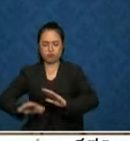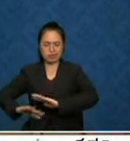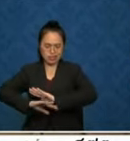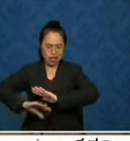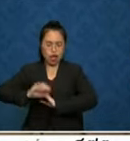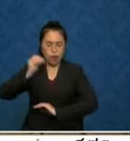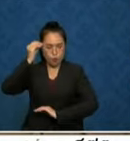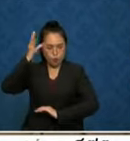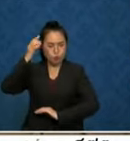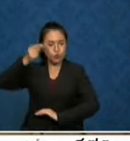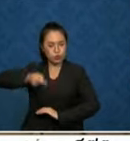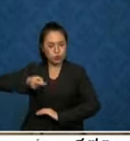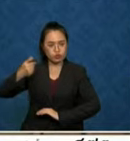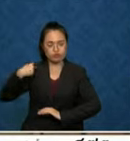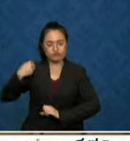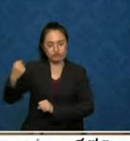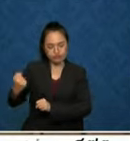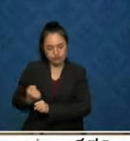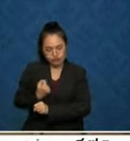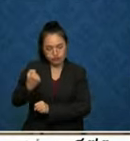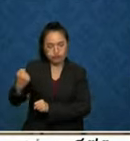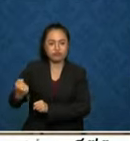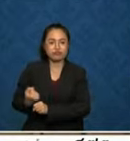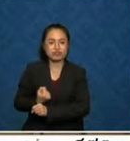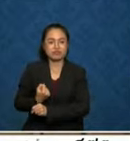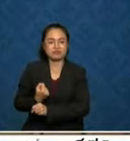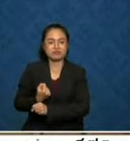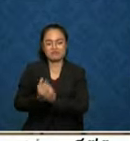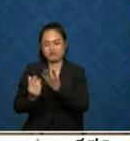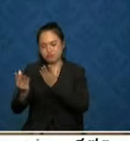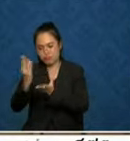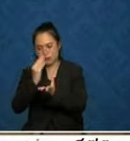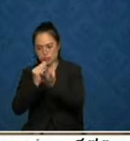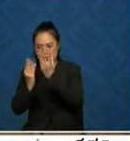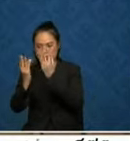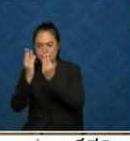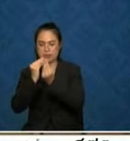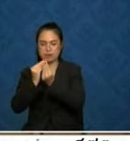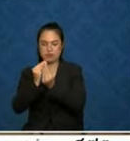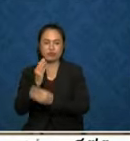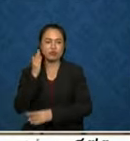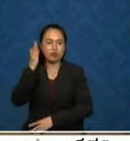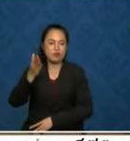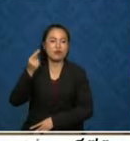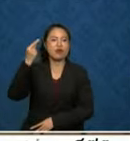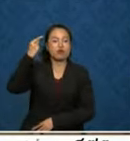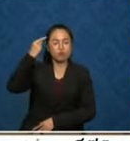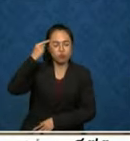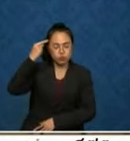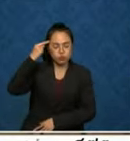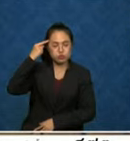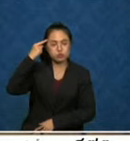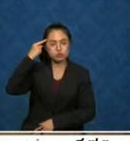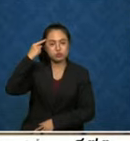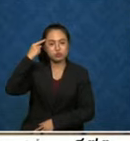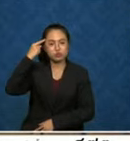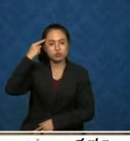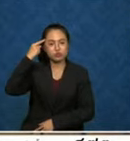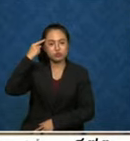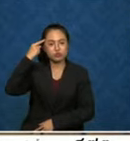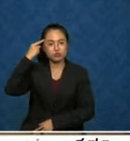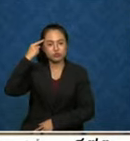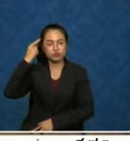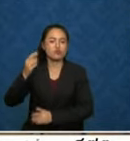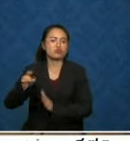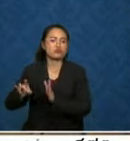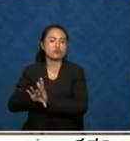กและนำไปใช้และฝึกจนเกิดทักษะเกิดความรอบรู้นะคะและผลลัพธ์